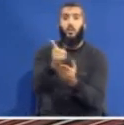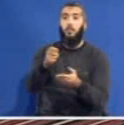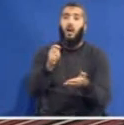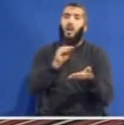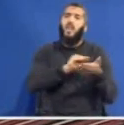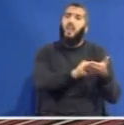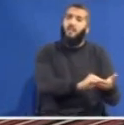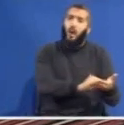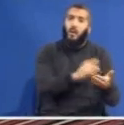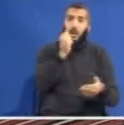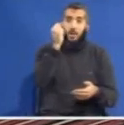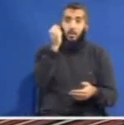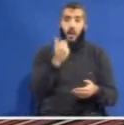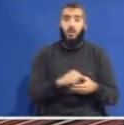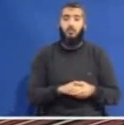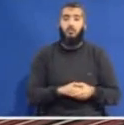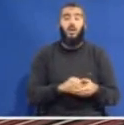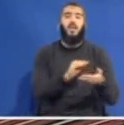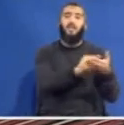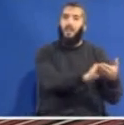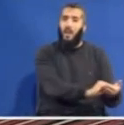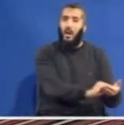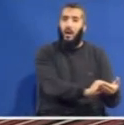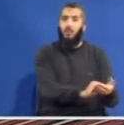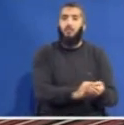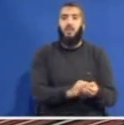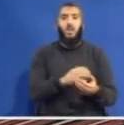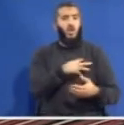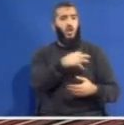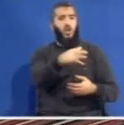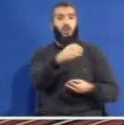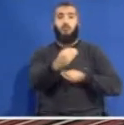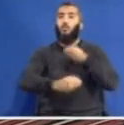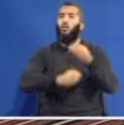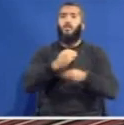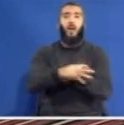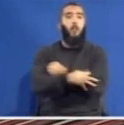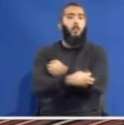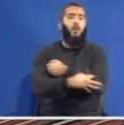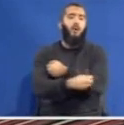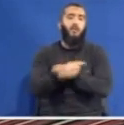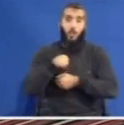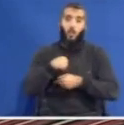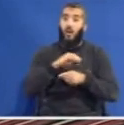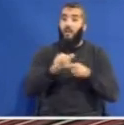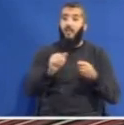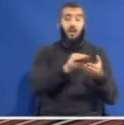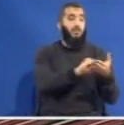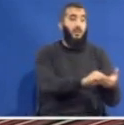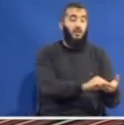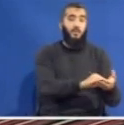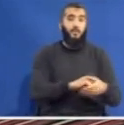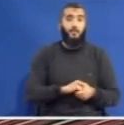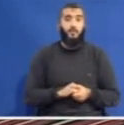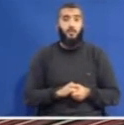ذلك الإنسان، لأن النفس البشرية مجبولة على حب الجمع والمنع. الله. هذا